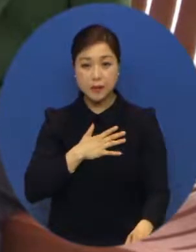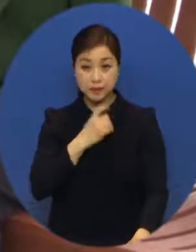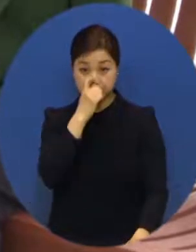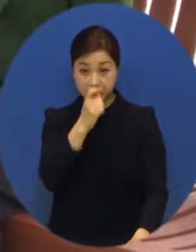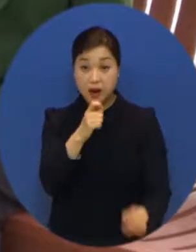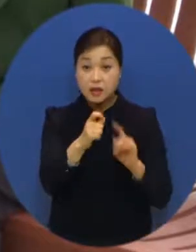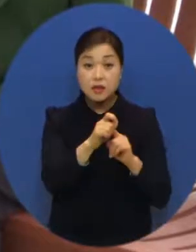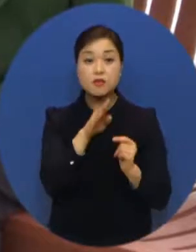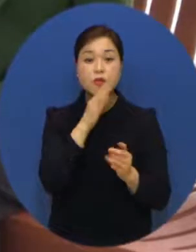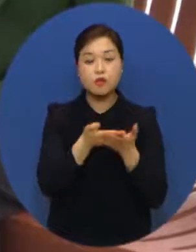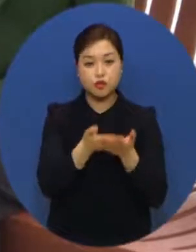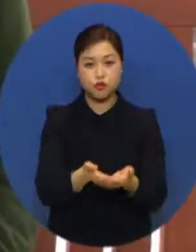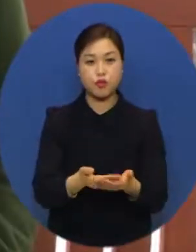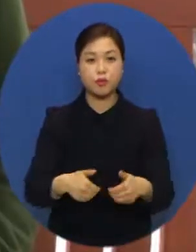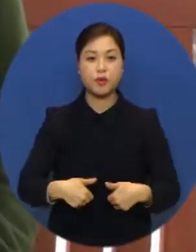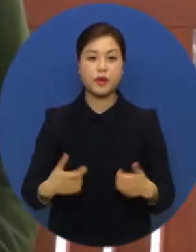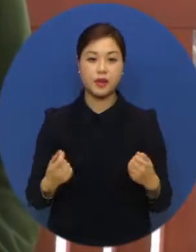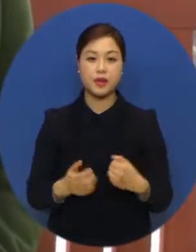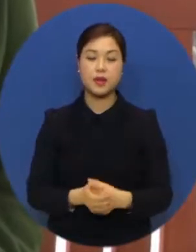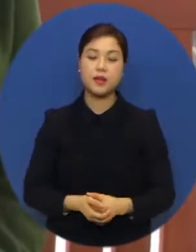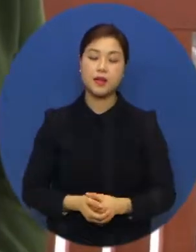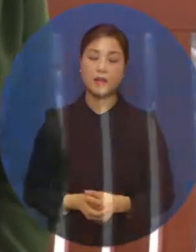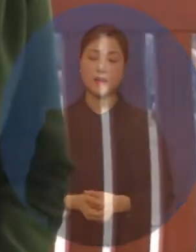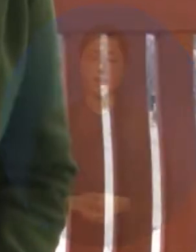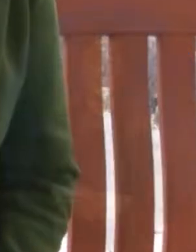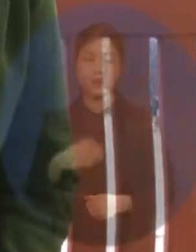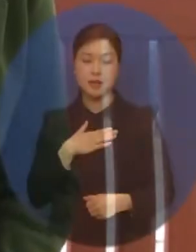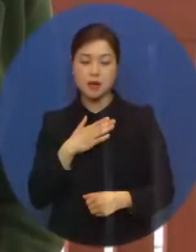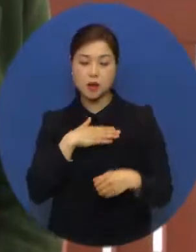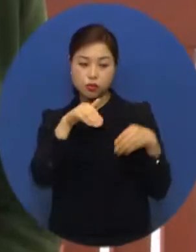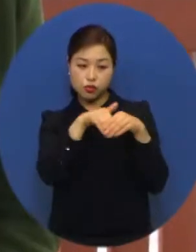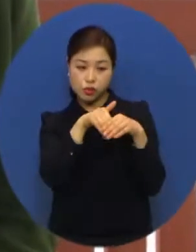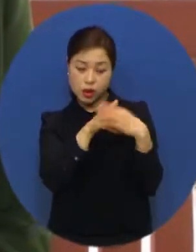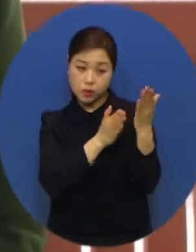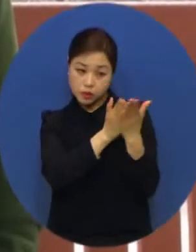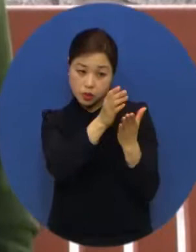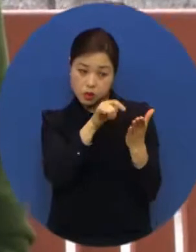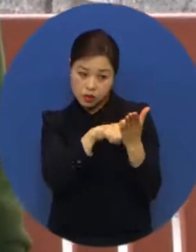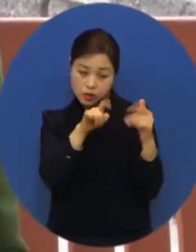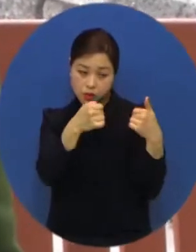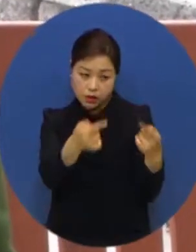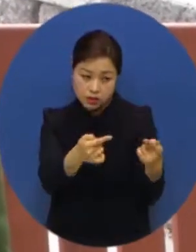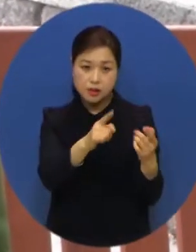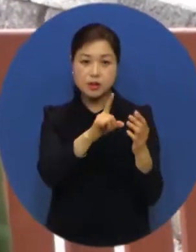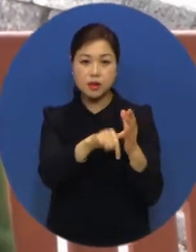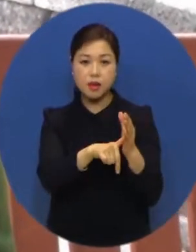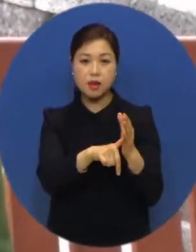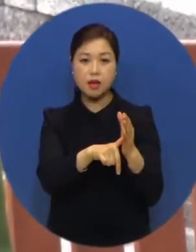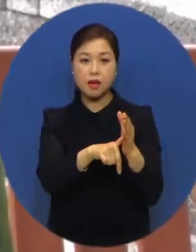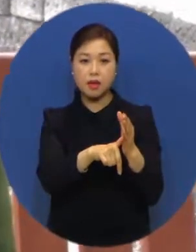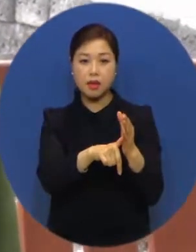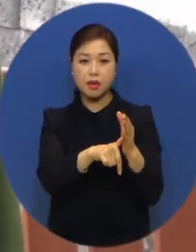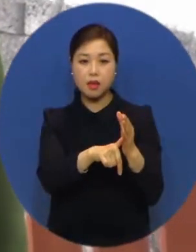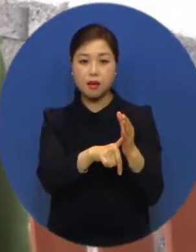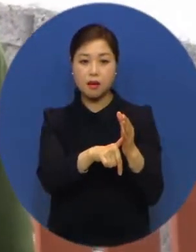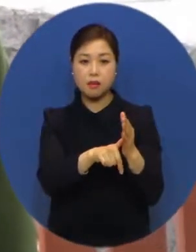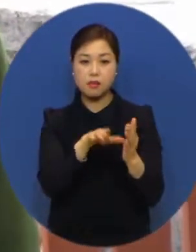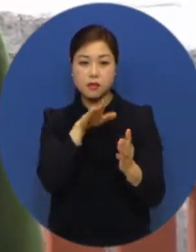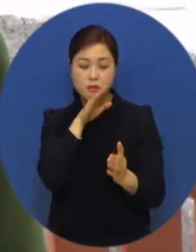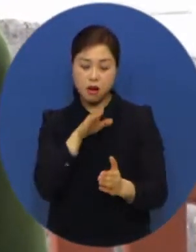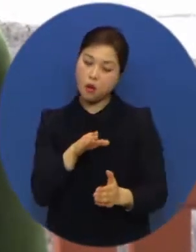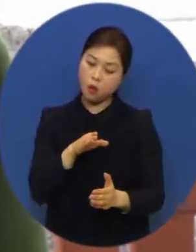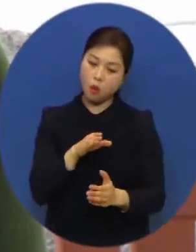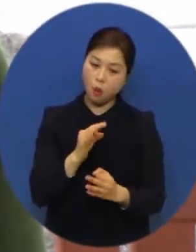같습니다. 예. 제가 그 이 문화 영역에 와서 굉장히 충격적인 그 화두가 됐던 것이